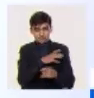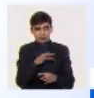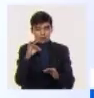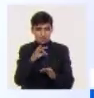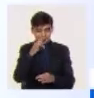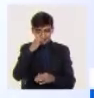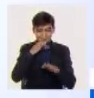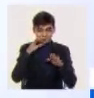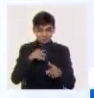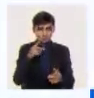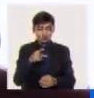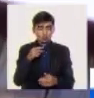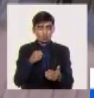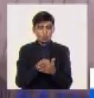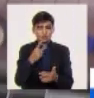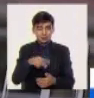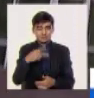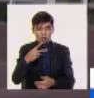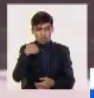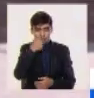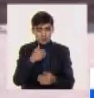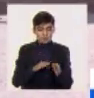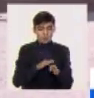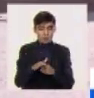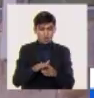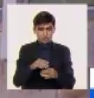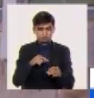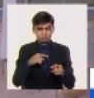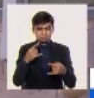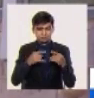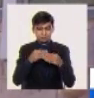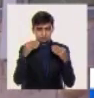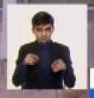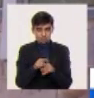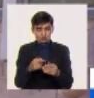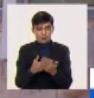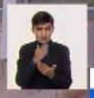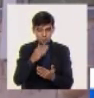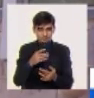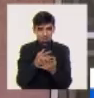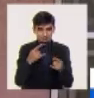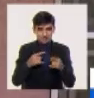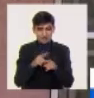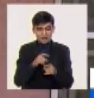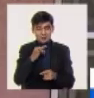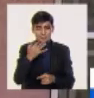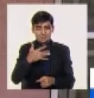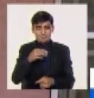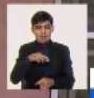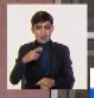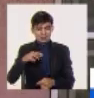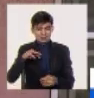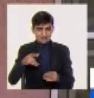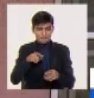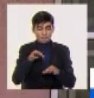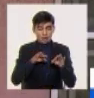том, что Казахстан до 2022 года полностью перейдет на цифровое вещание. Стоимость этого проекта уже превысила 50 миллиардов